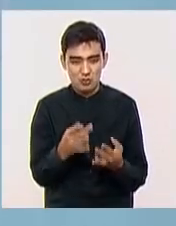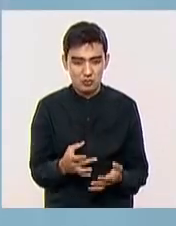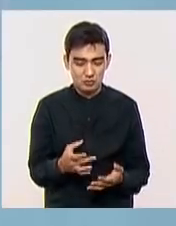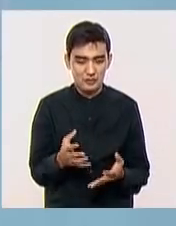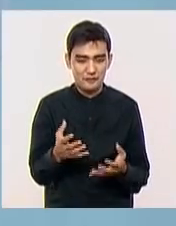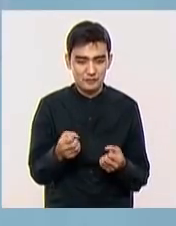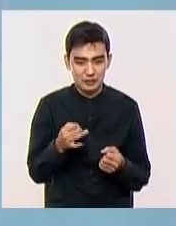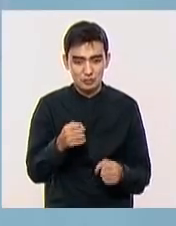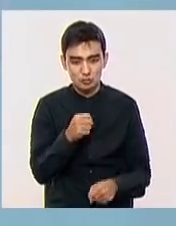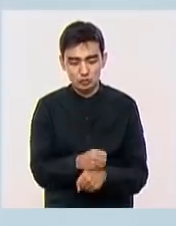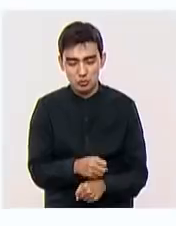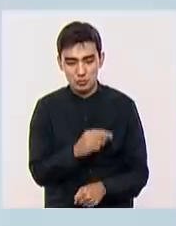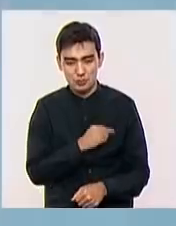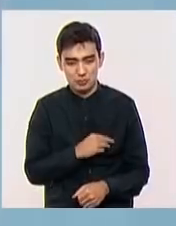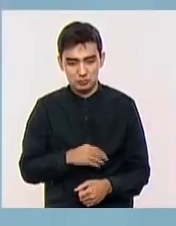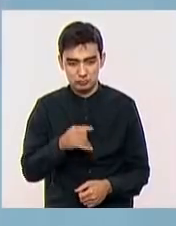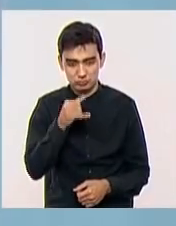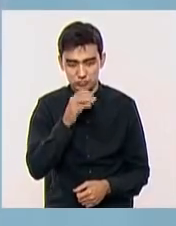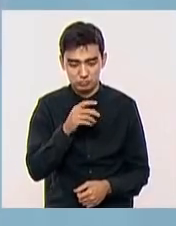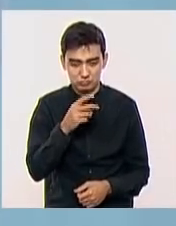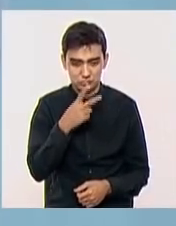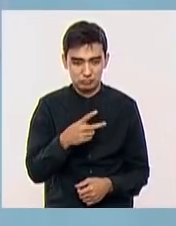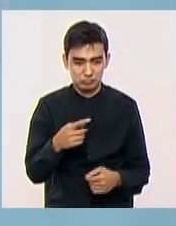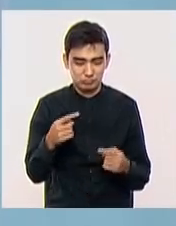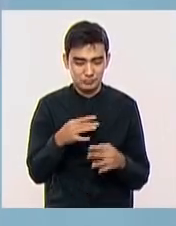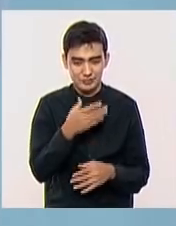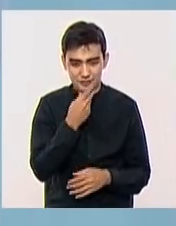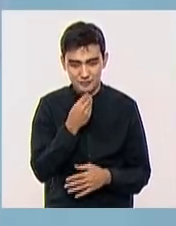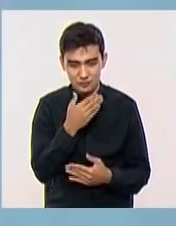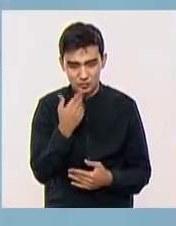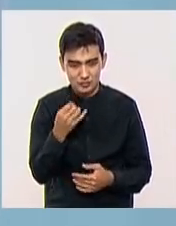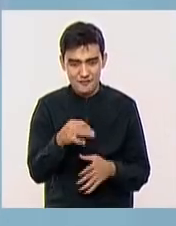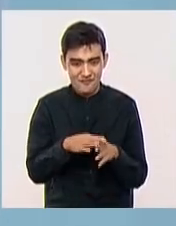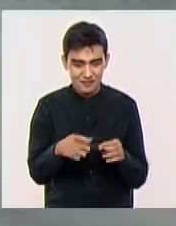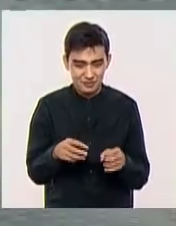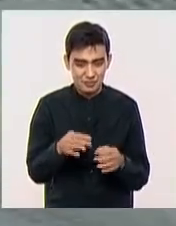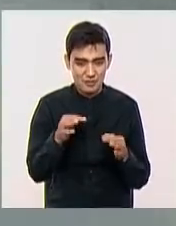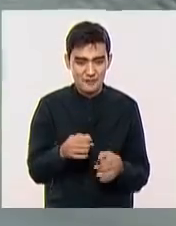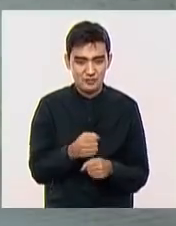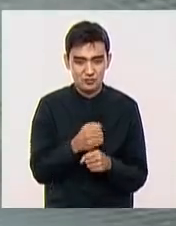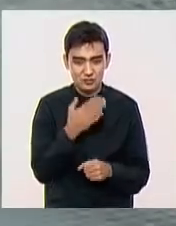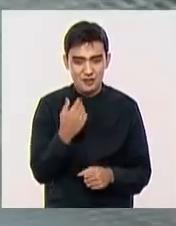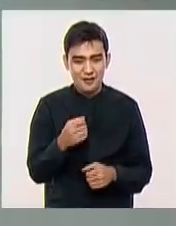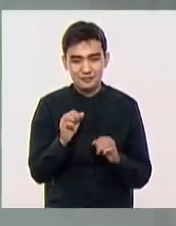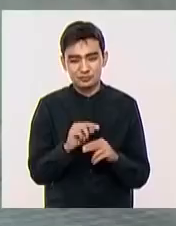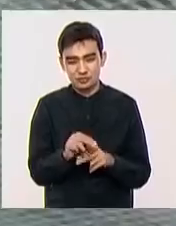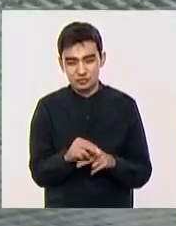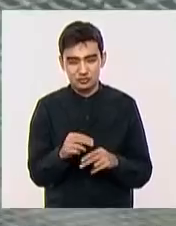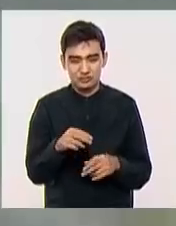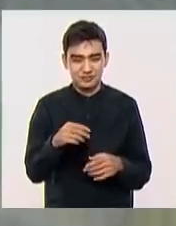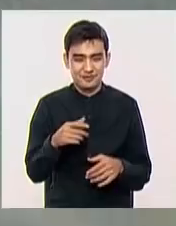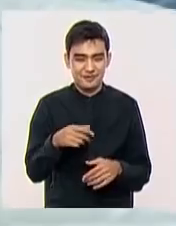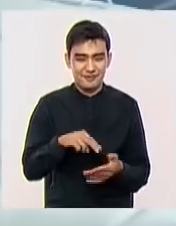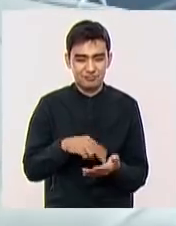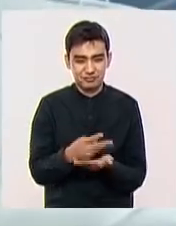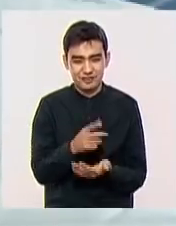вот прекратить существование. Я считаю, что это некрасиво даже со стороны властей. Тренеры и руководство Федерации